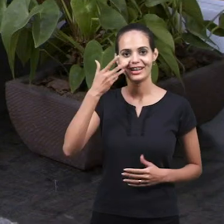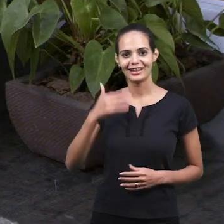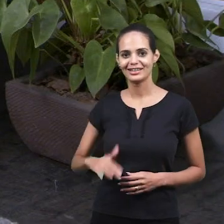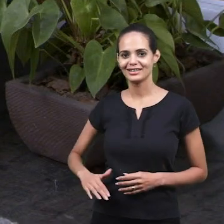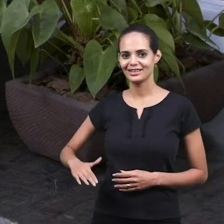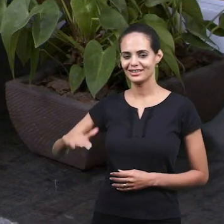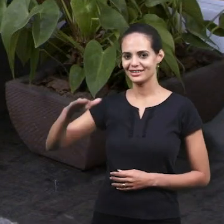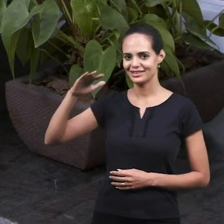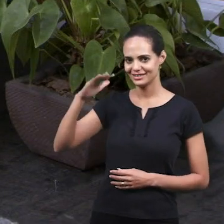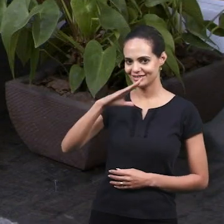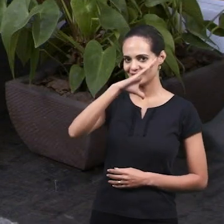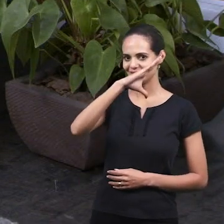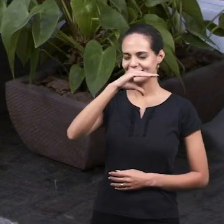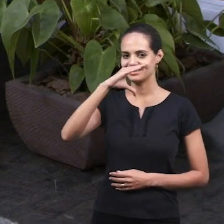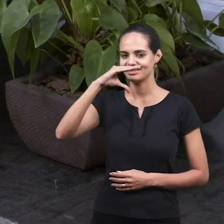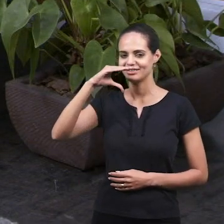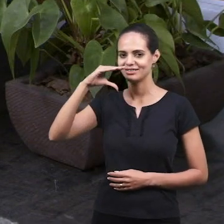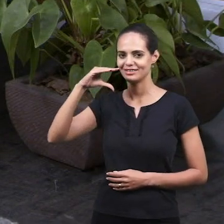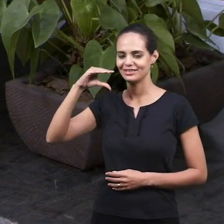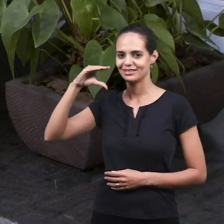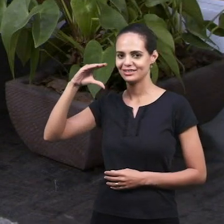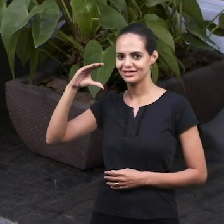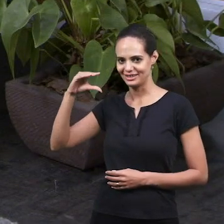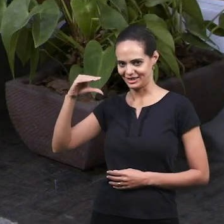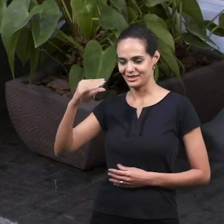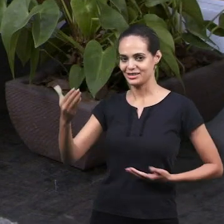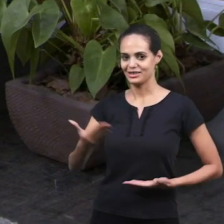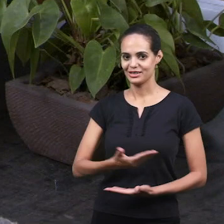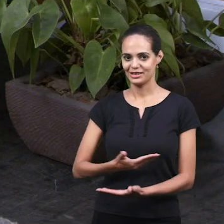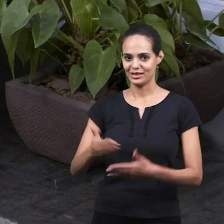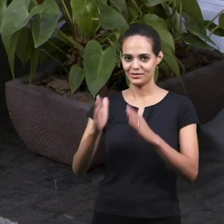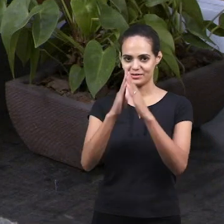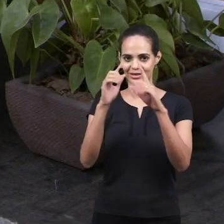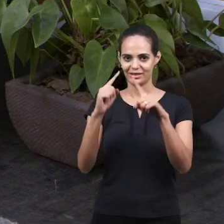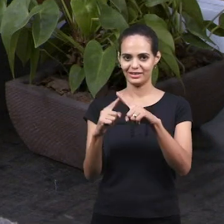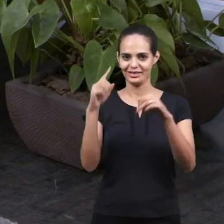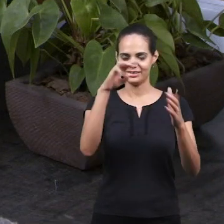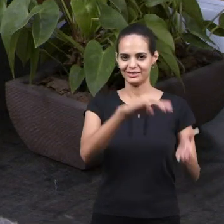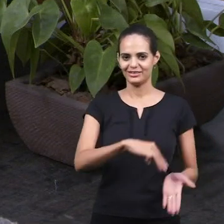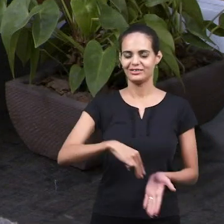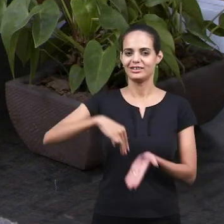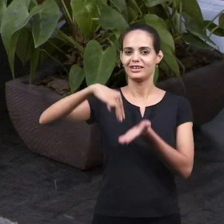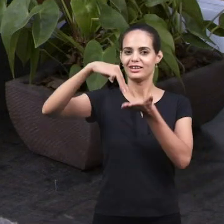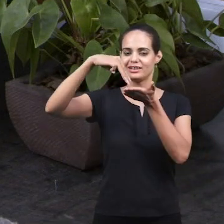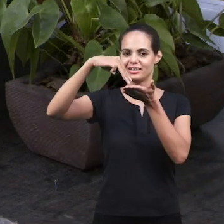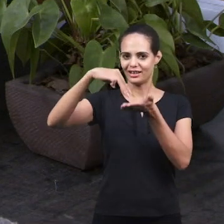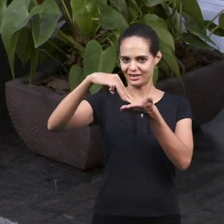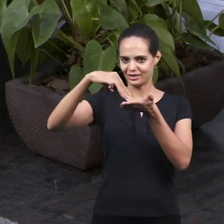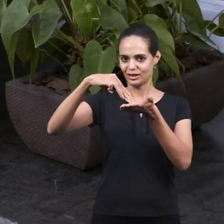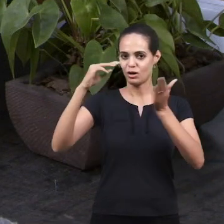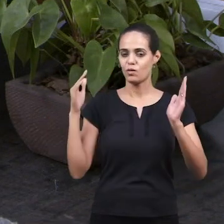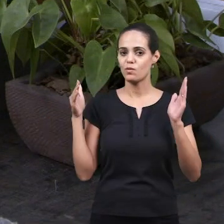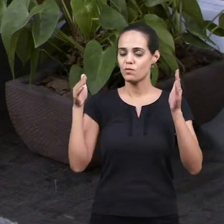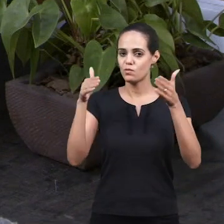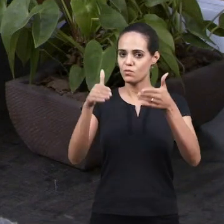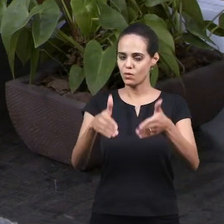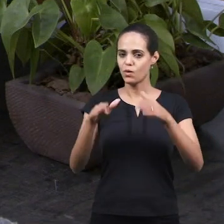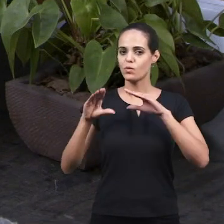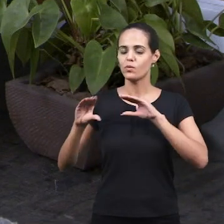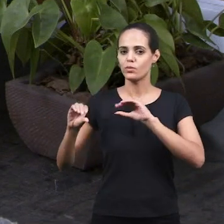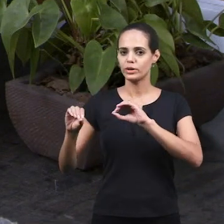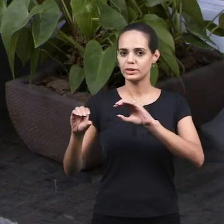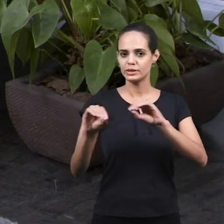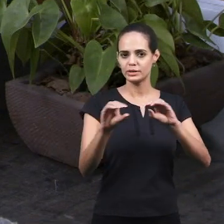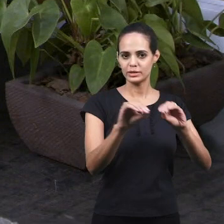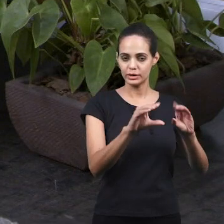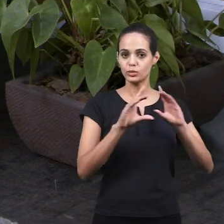Les enfants, intermédiaires et adolescents, membres de l'Église chrétienne Maranatha, sont la cible d'un